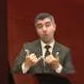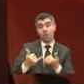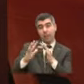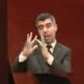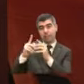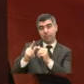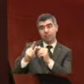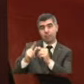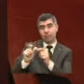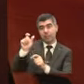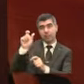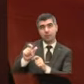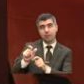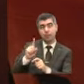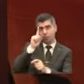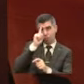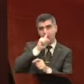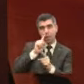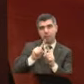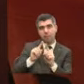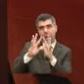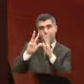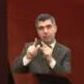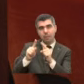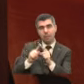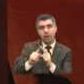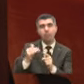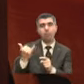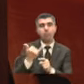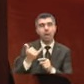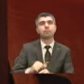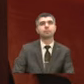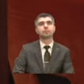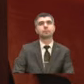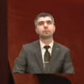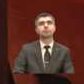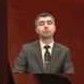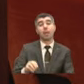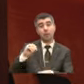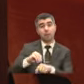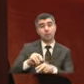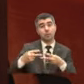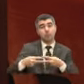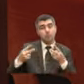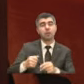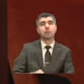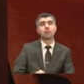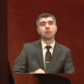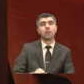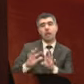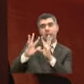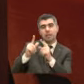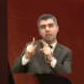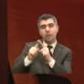النائب غادي تجي مناسبة، وغادي نعطيكم الإحصاءات اللي هي مضبوطة فعلا، وغادي نعطيو كذلك الإحصاءات في مجال يعني